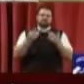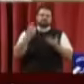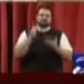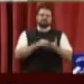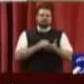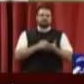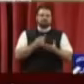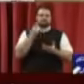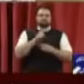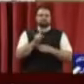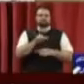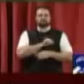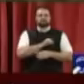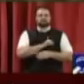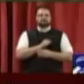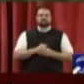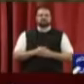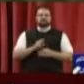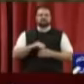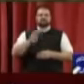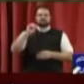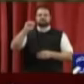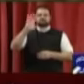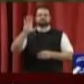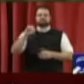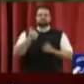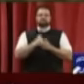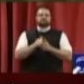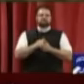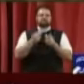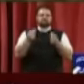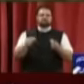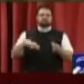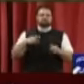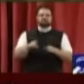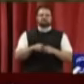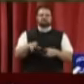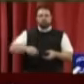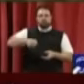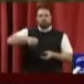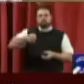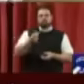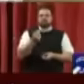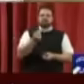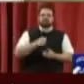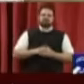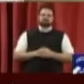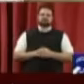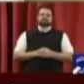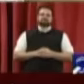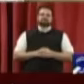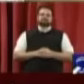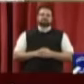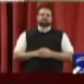chestie interesantă. La cât zi? La O95. Prietenul bun e ca o pungă de bani. Prietenul bun e ca o